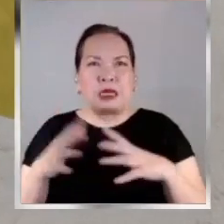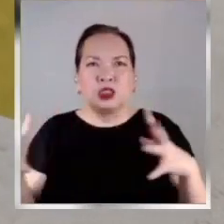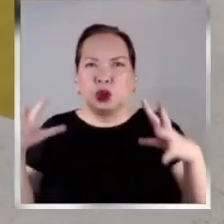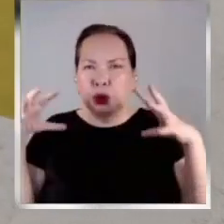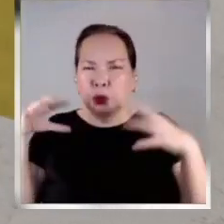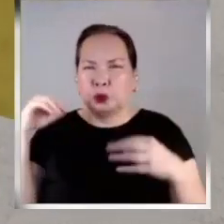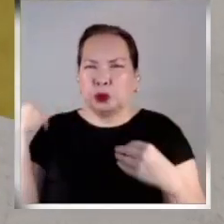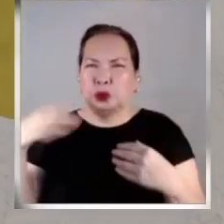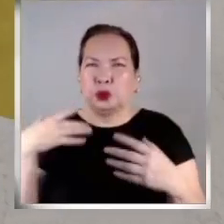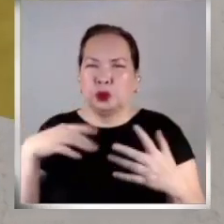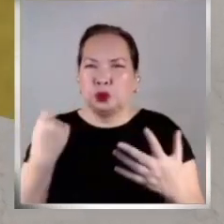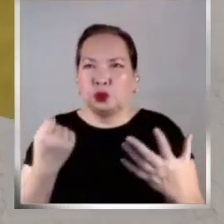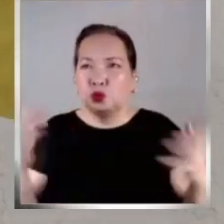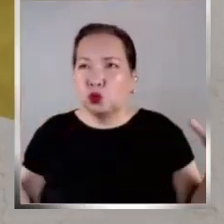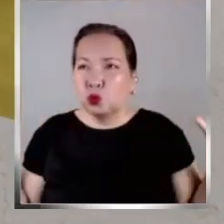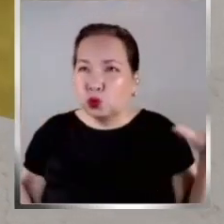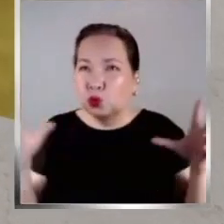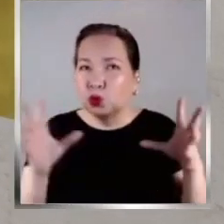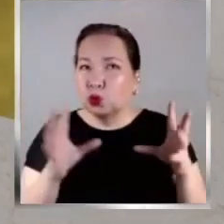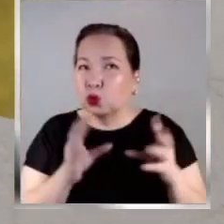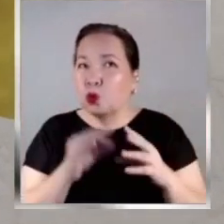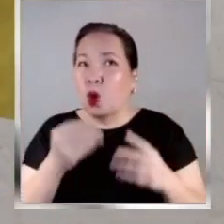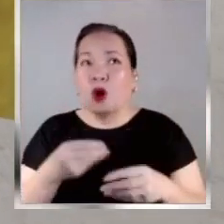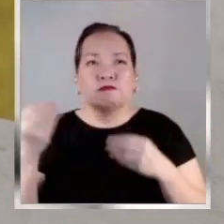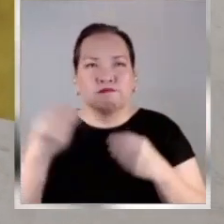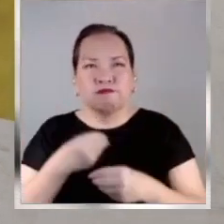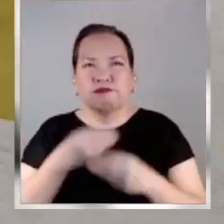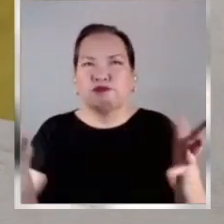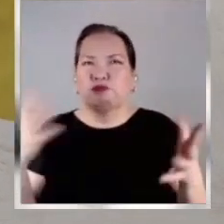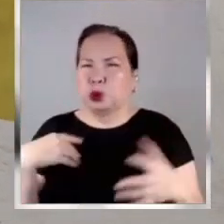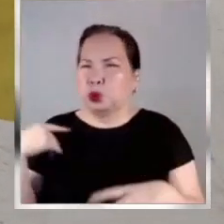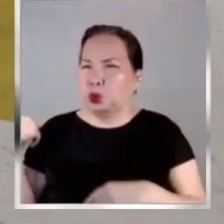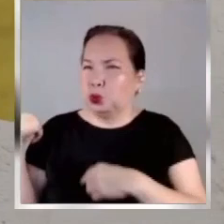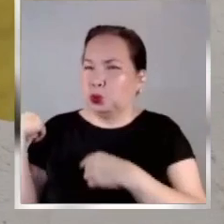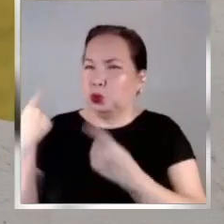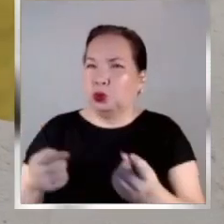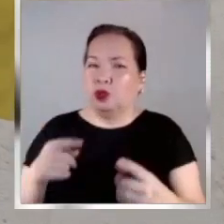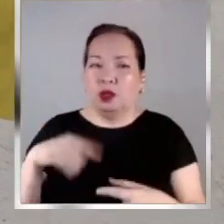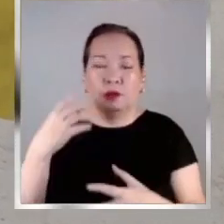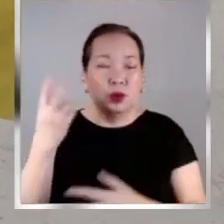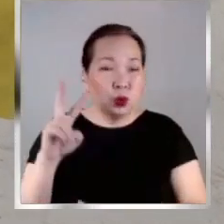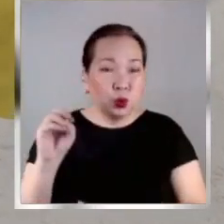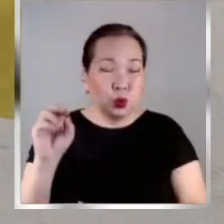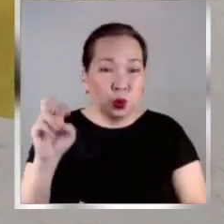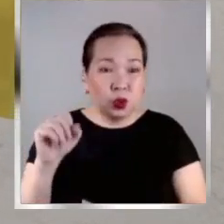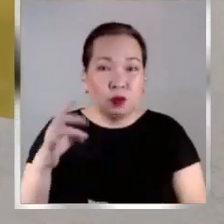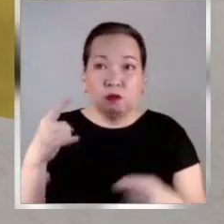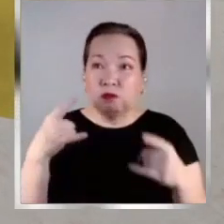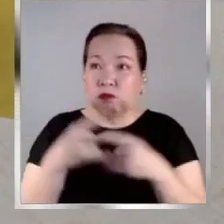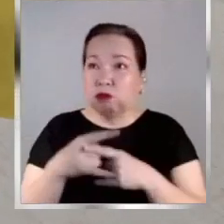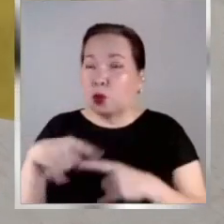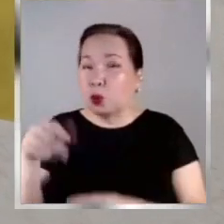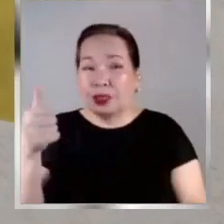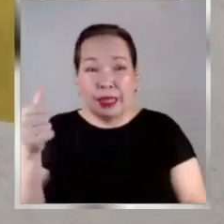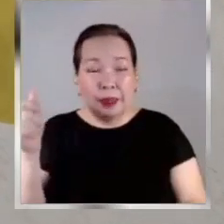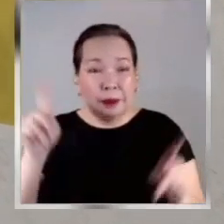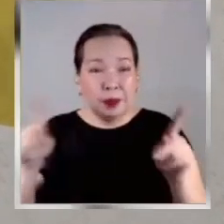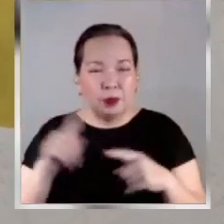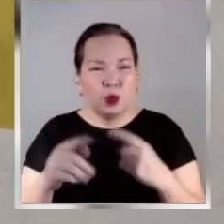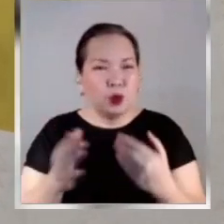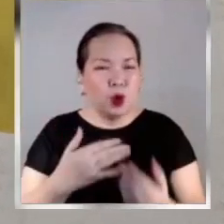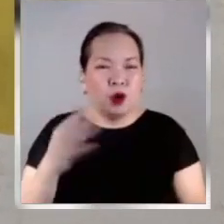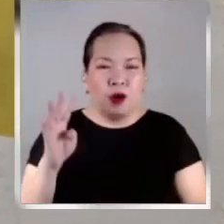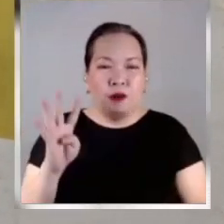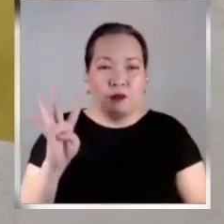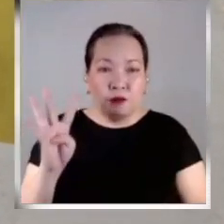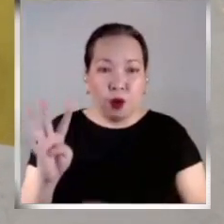kung bibilangin ang lahat ng premyong ipinamudbud dito. Noong 2012, ang grand prize na pinaghati-hatian ng 10 nanalo umabot ng 4